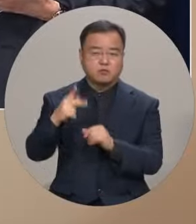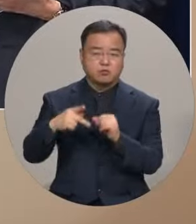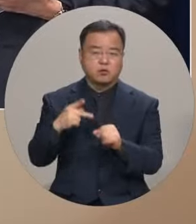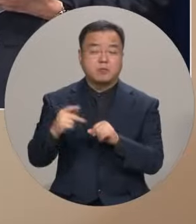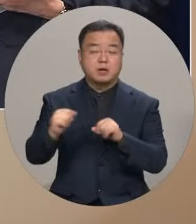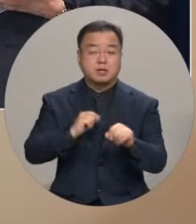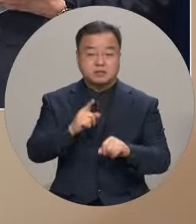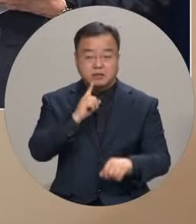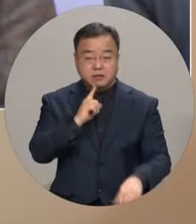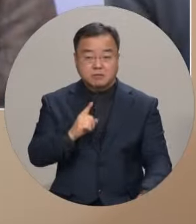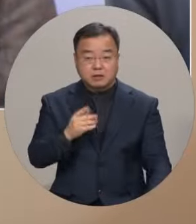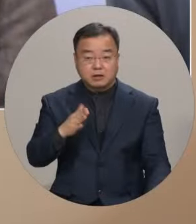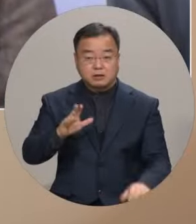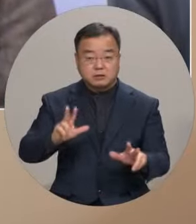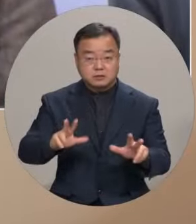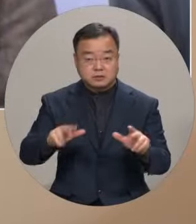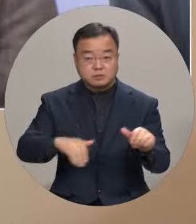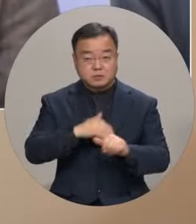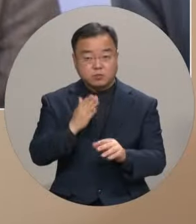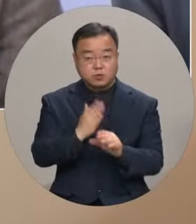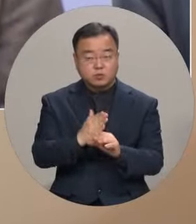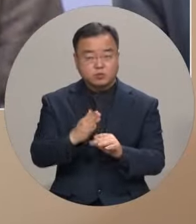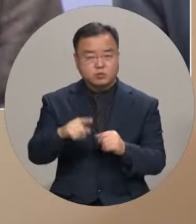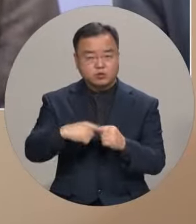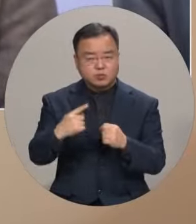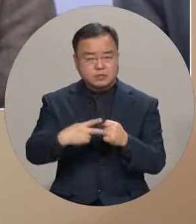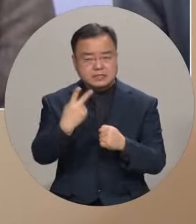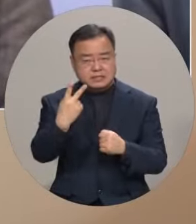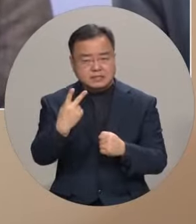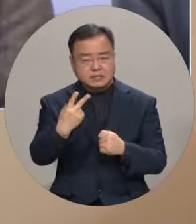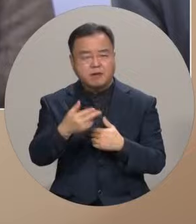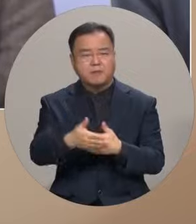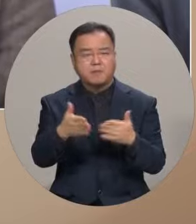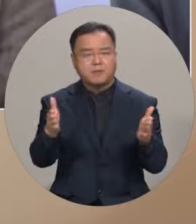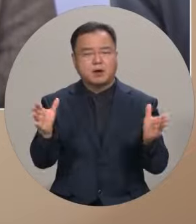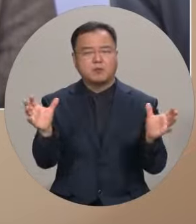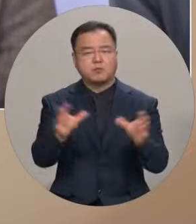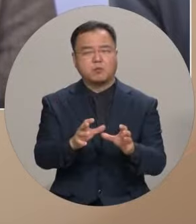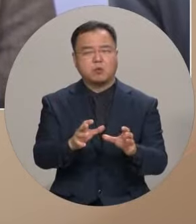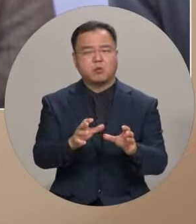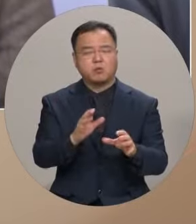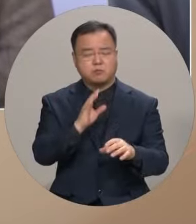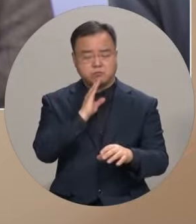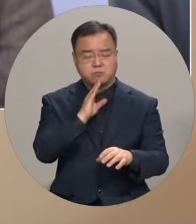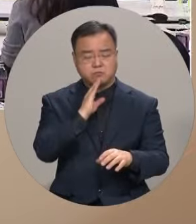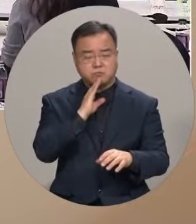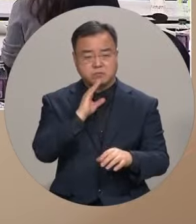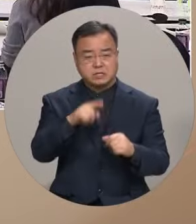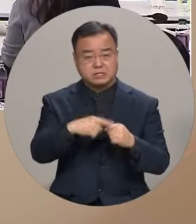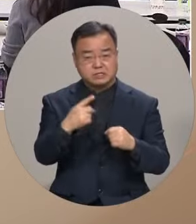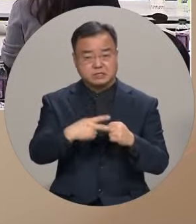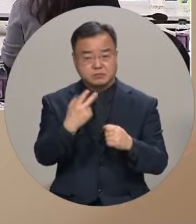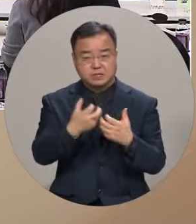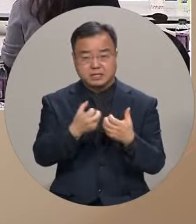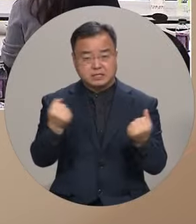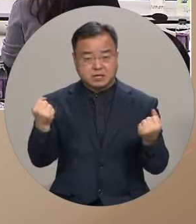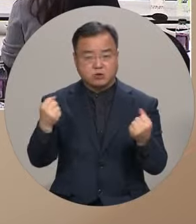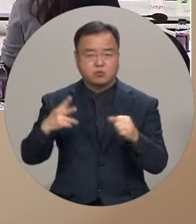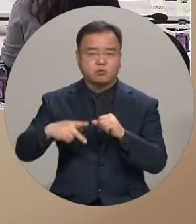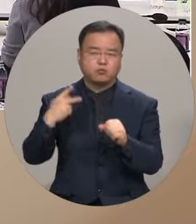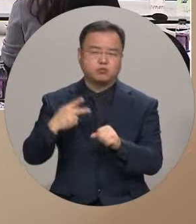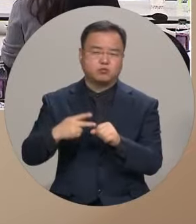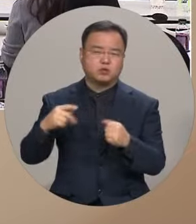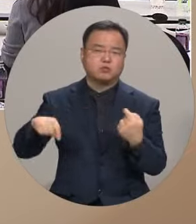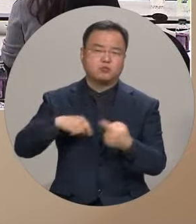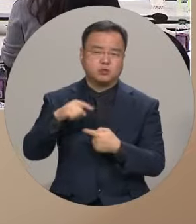있는데요 어 지금은 현재 1 2학년들이 같은 교실에 있습니다 그래서 학년별로 달리 프로그램이